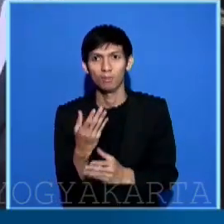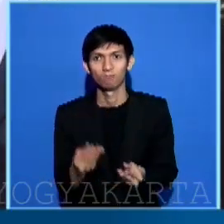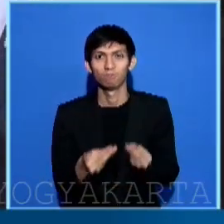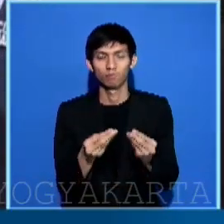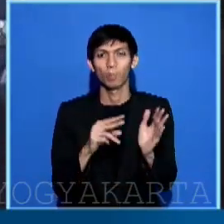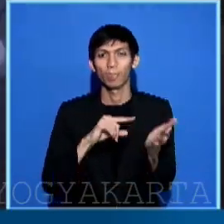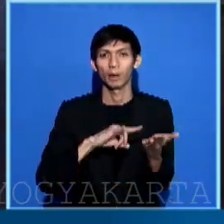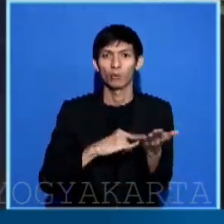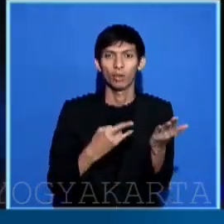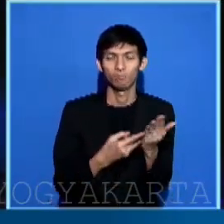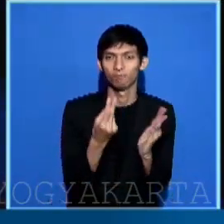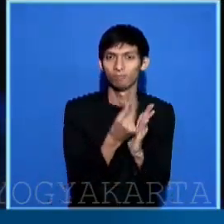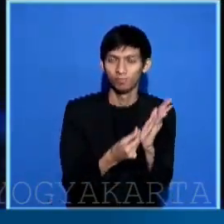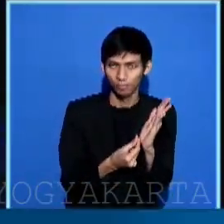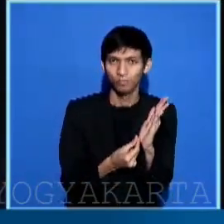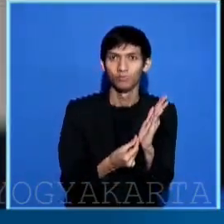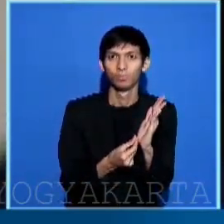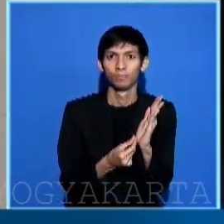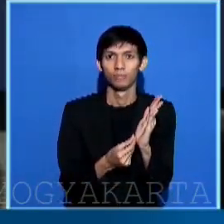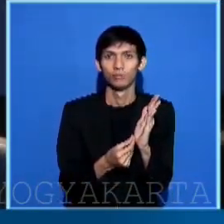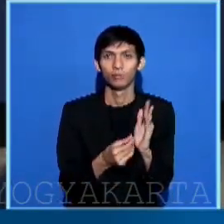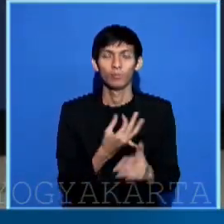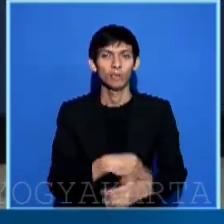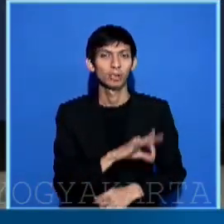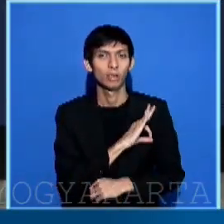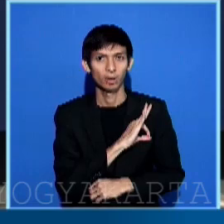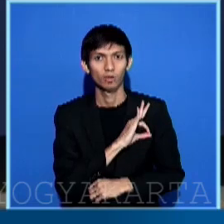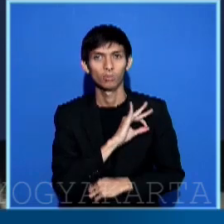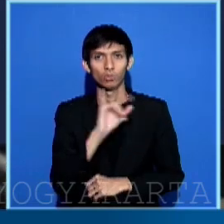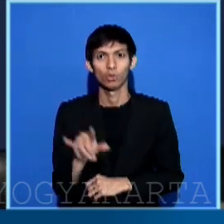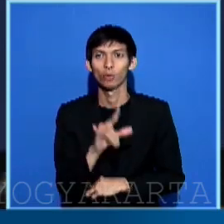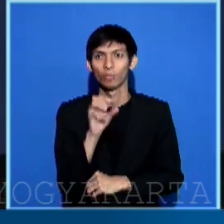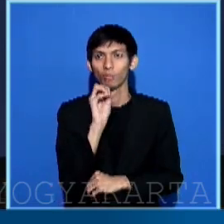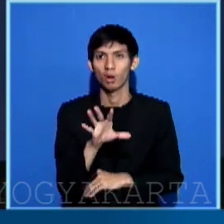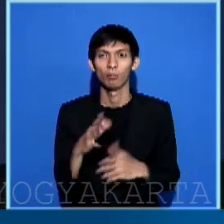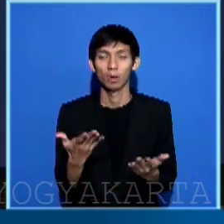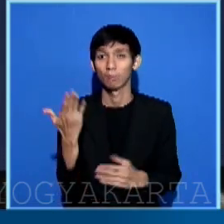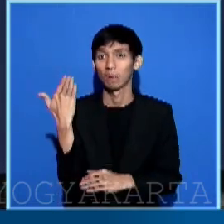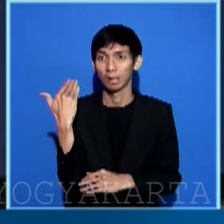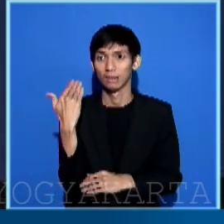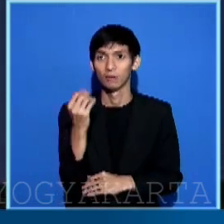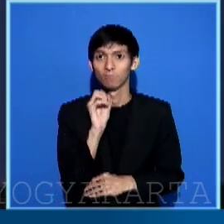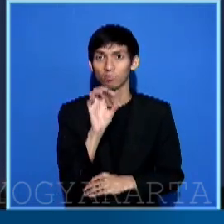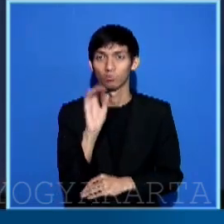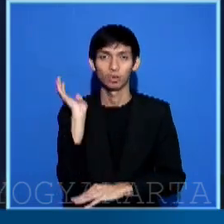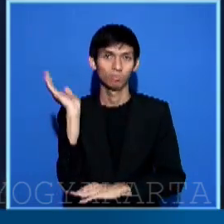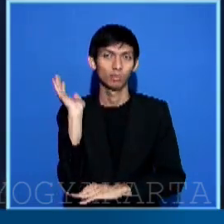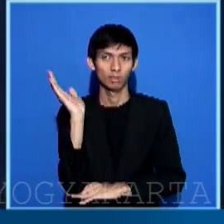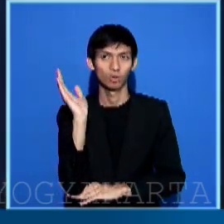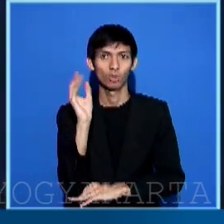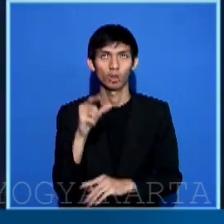pendanaan ini ditegaskan juga oleh presiden republik Indonesia Joko Widodo beberapa waktu lalu saat menyampaikan sambutan khususnya di kop